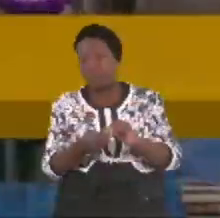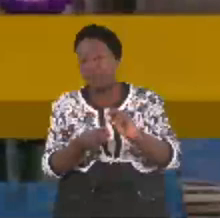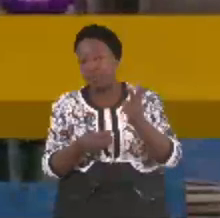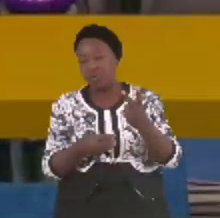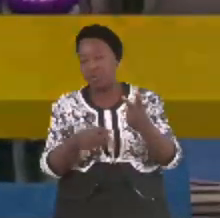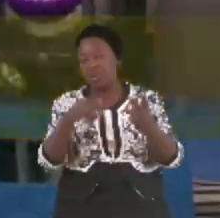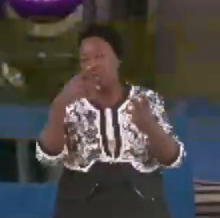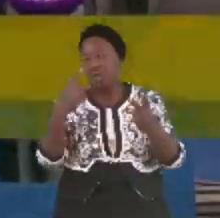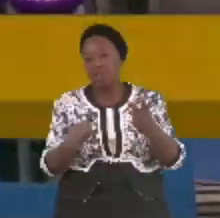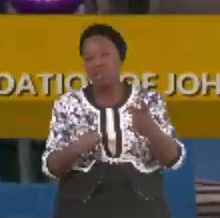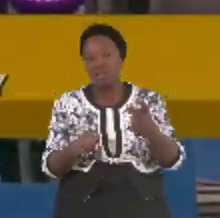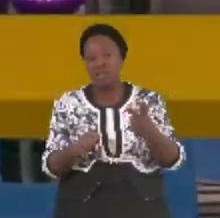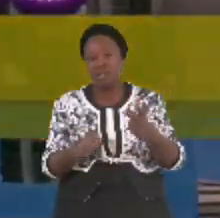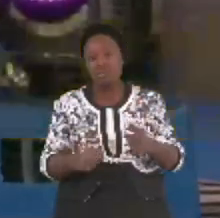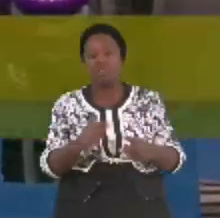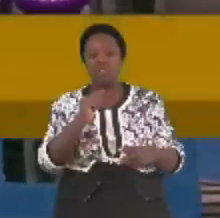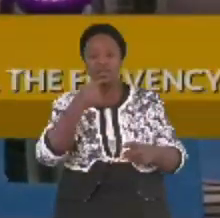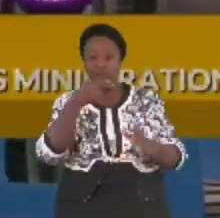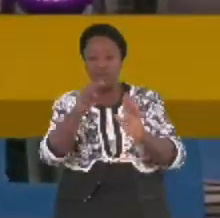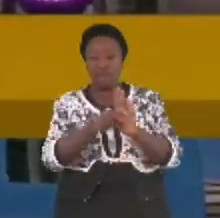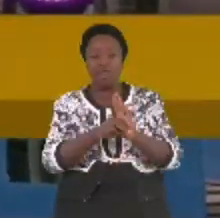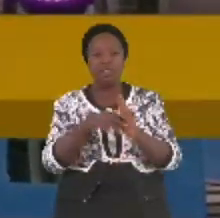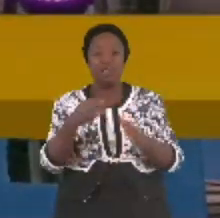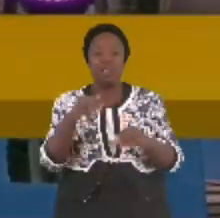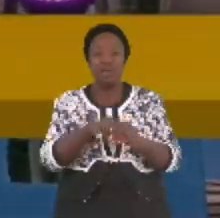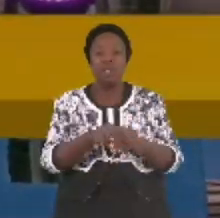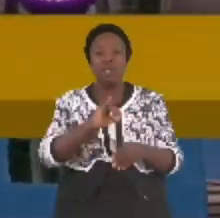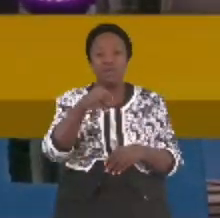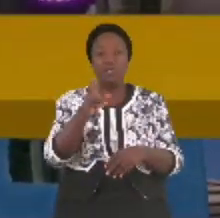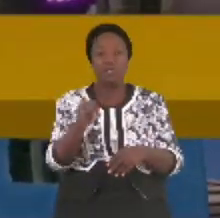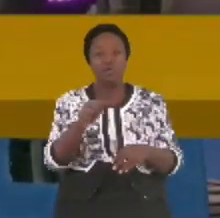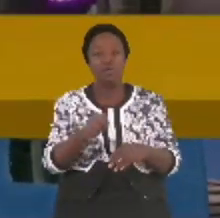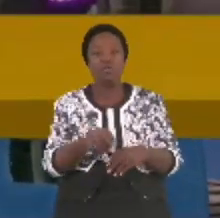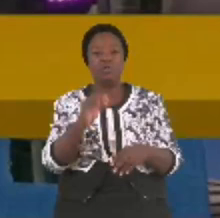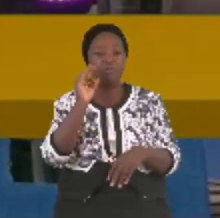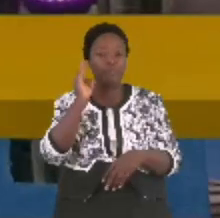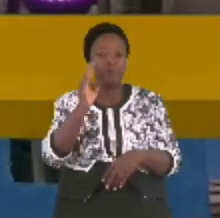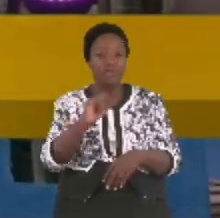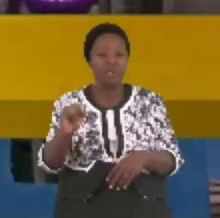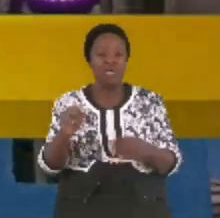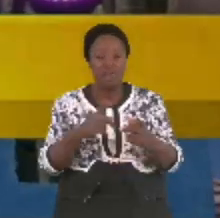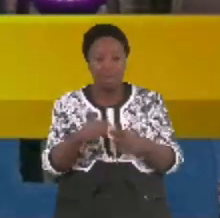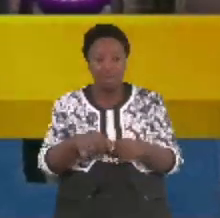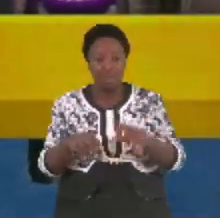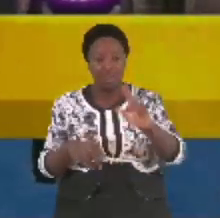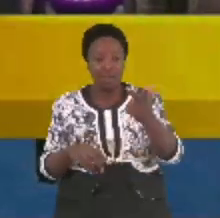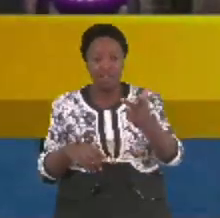ferveur dans le ministère, dans la prédication de Jean. Troisièmement,